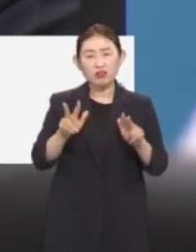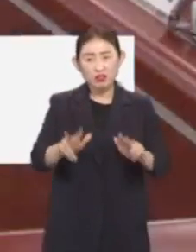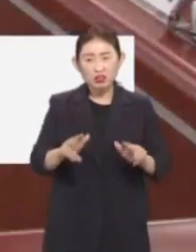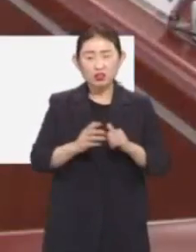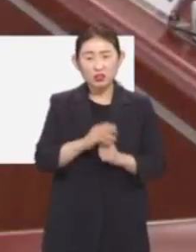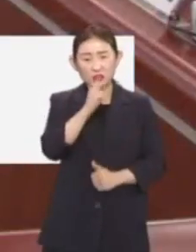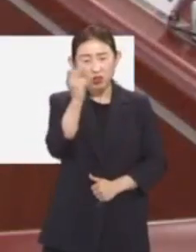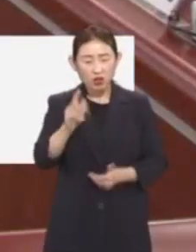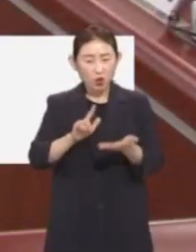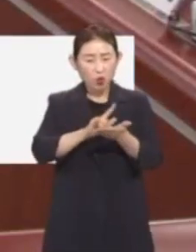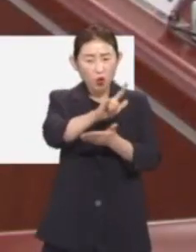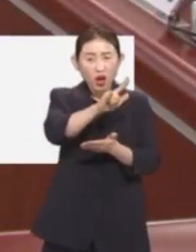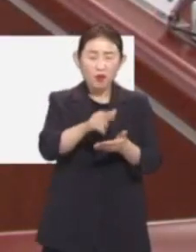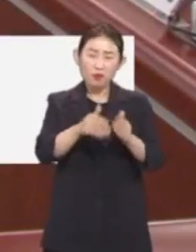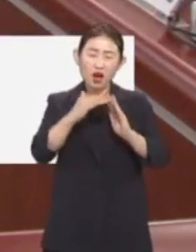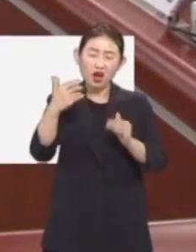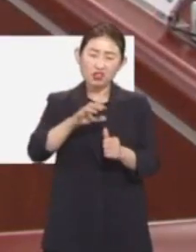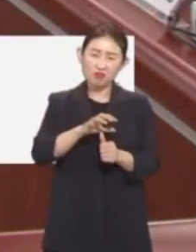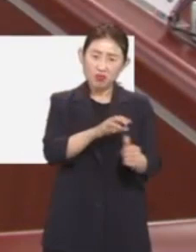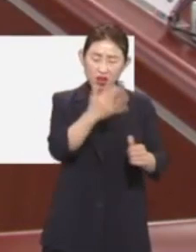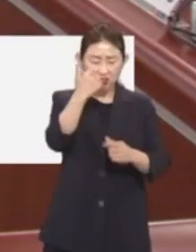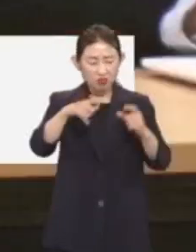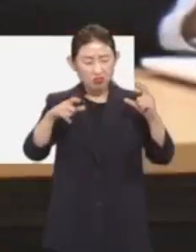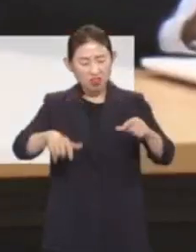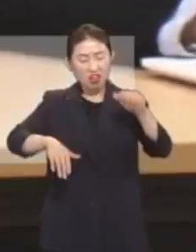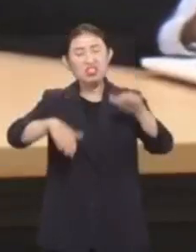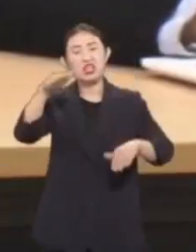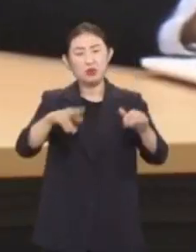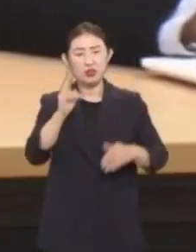놓인 서상고항과 관련해 충청권에 대한